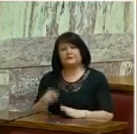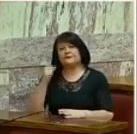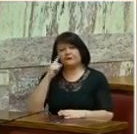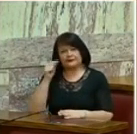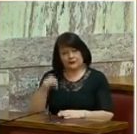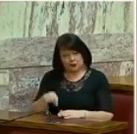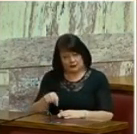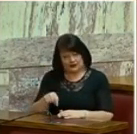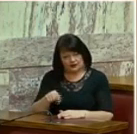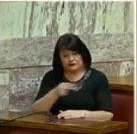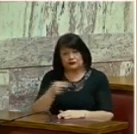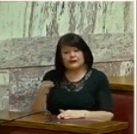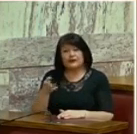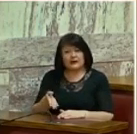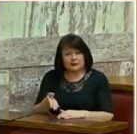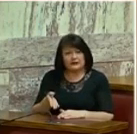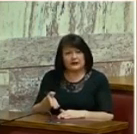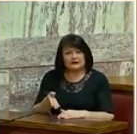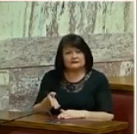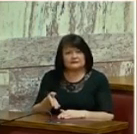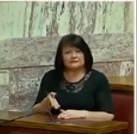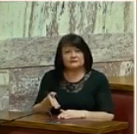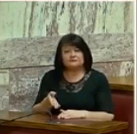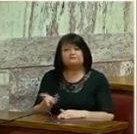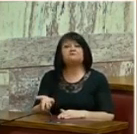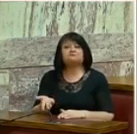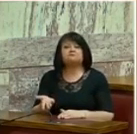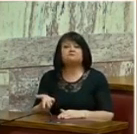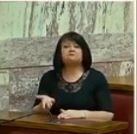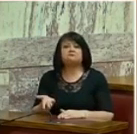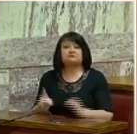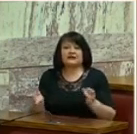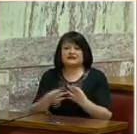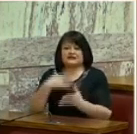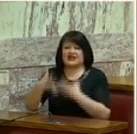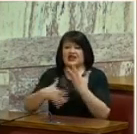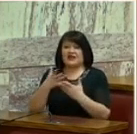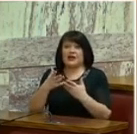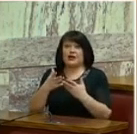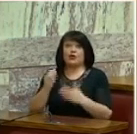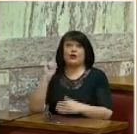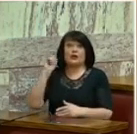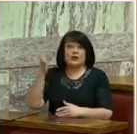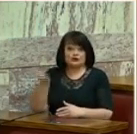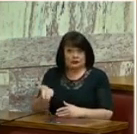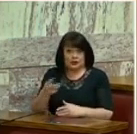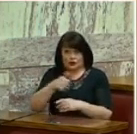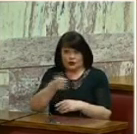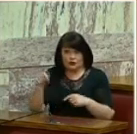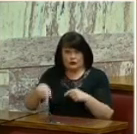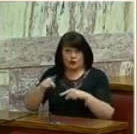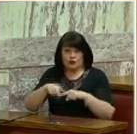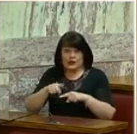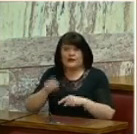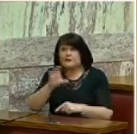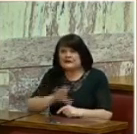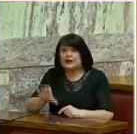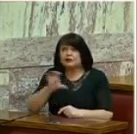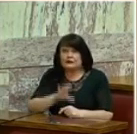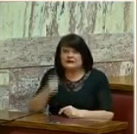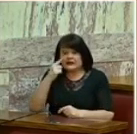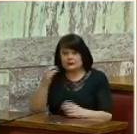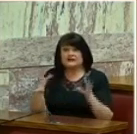θεωρία για ένα σκάνδαλο διεθνών διαστάσεων που διερευνάται με τη